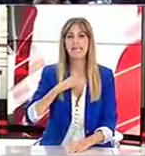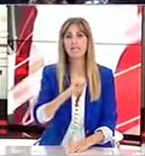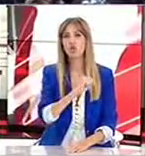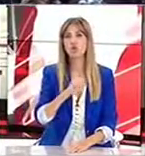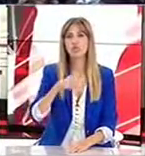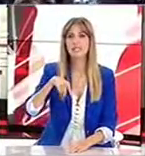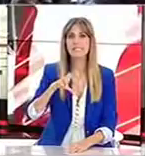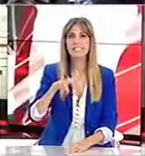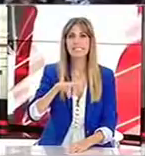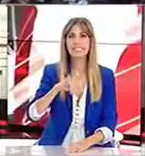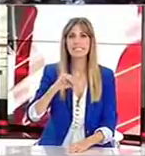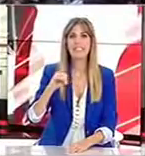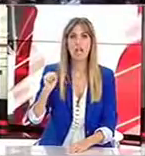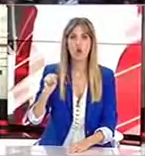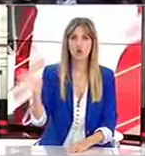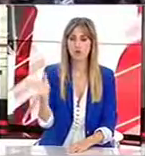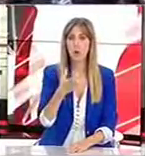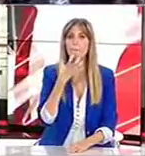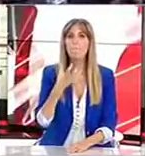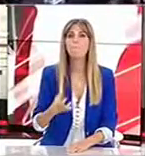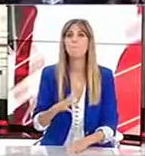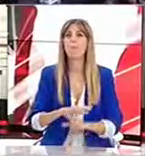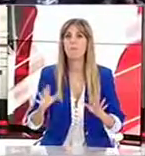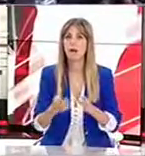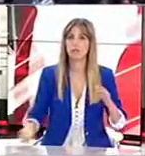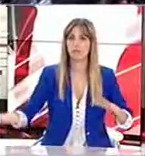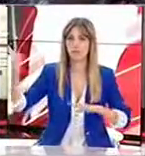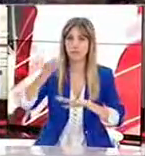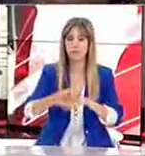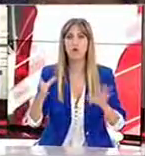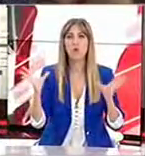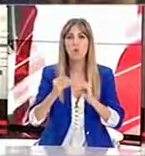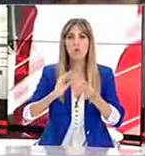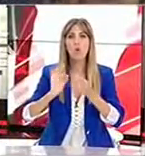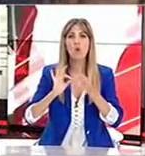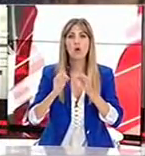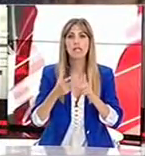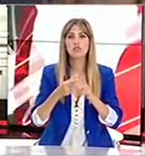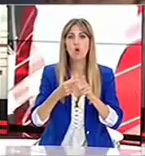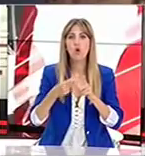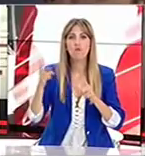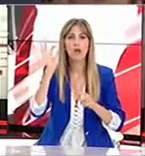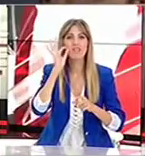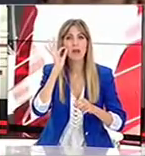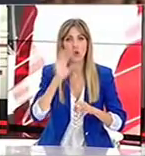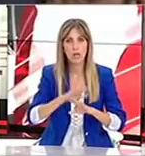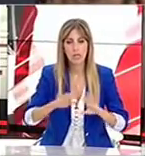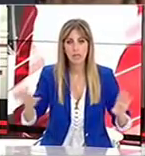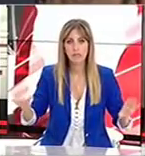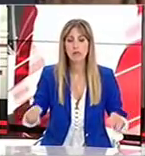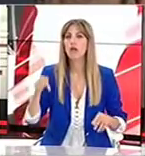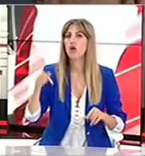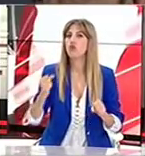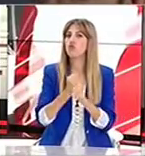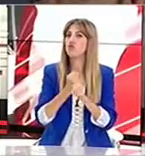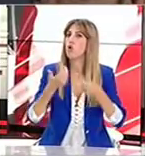τα δημοσιονομικά, διοικητικά και το κοινωνικό πρόσωπο του οργανισμού. Οι άνεργοι μετακινούνται πλέον δωρεάν στη